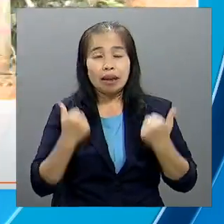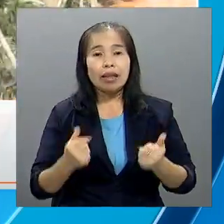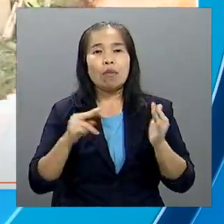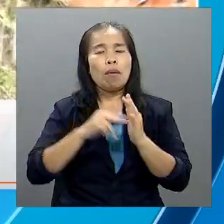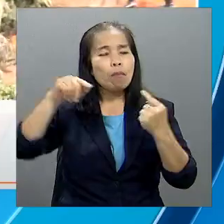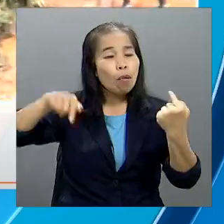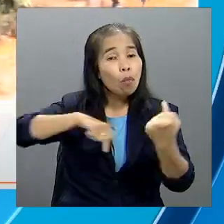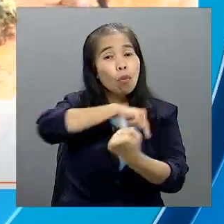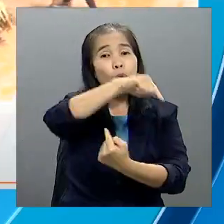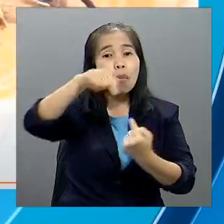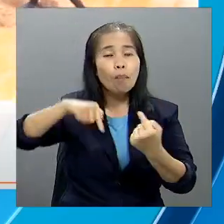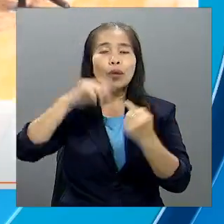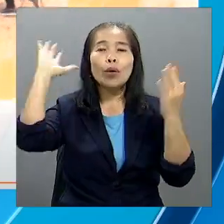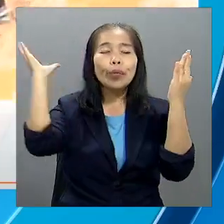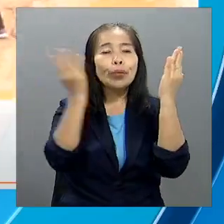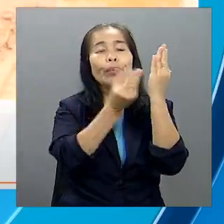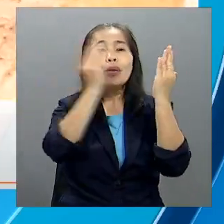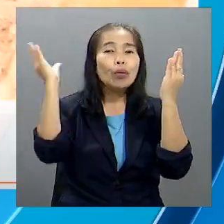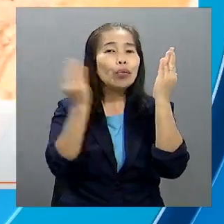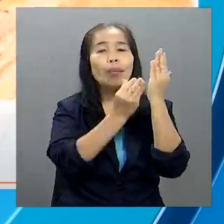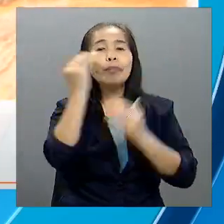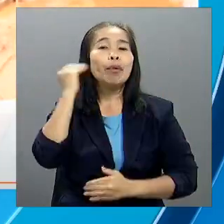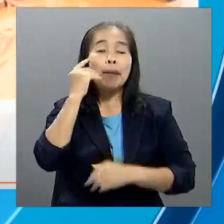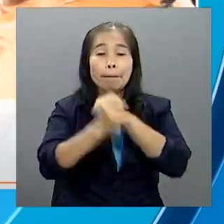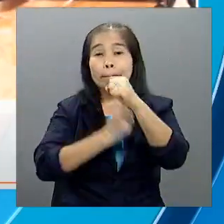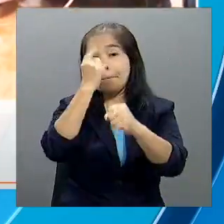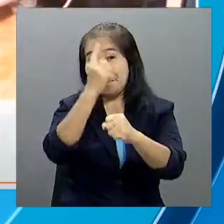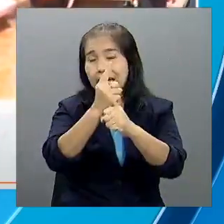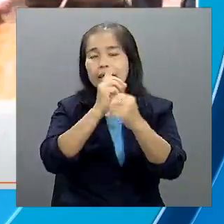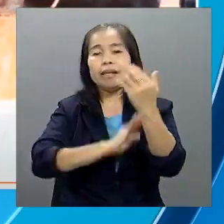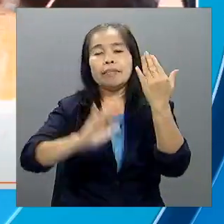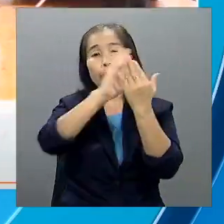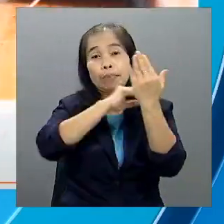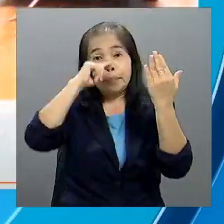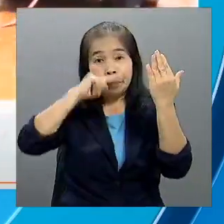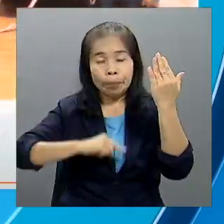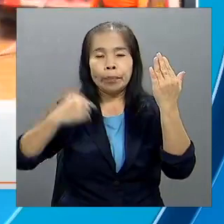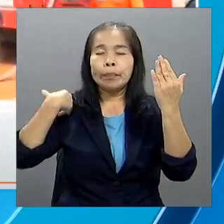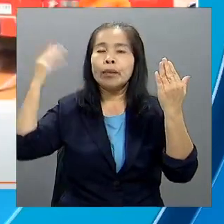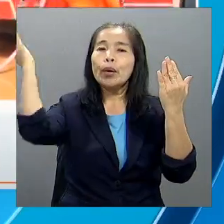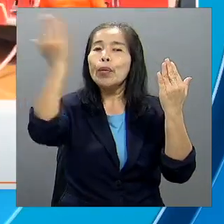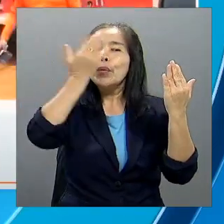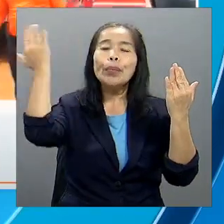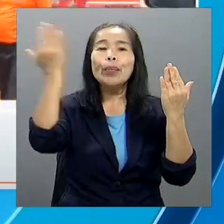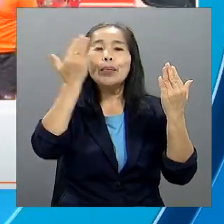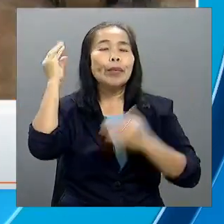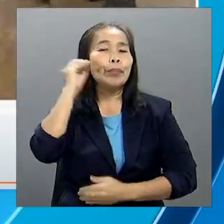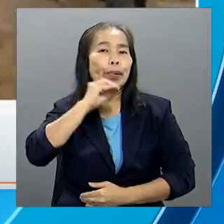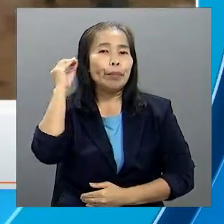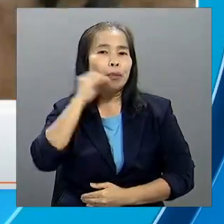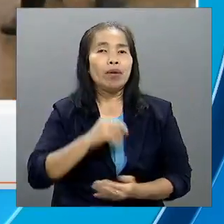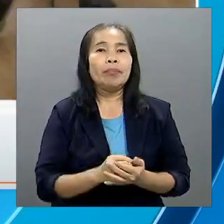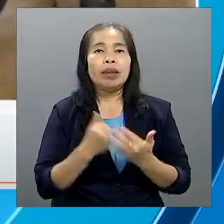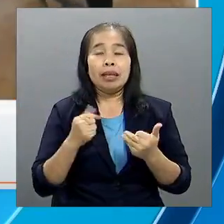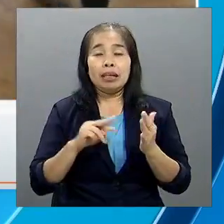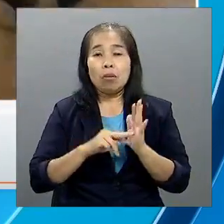ากนะคะเพราะว่าก็คือมีบางบริเวณแต่ปัญหาคือตรงนี้คือเฉียบพลัน เฉียบพลันมาไวไปไว ใช่ค่ะเพราะงั้นคือตรงนี้เนี่ยถ้าเป็นไปได้เนี่ยเรา